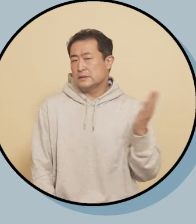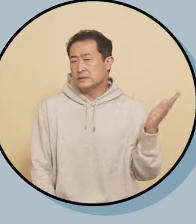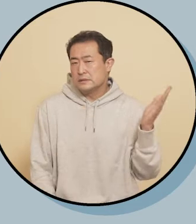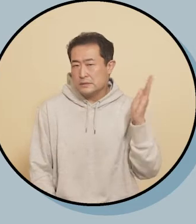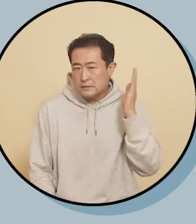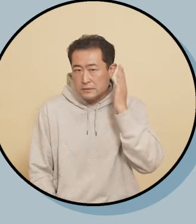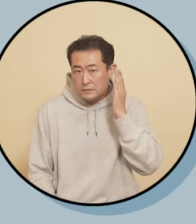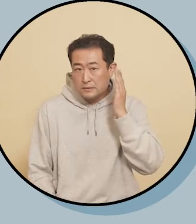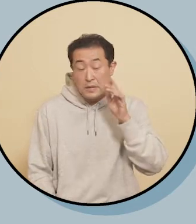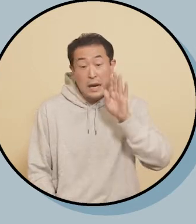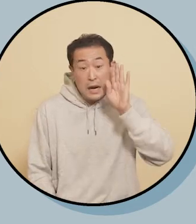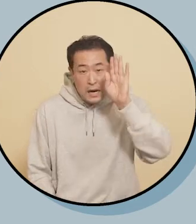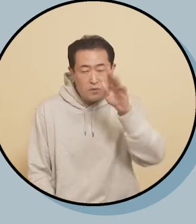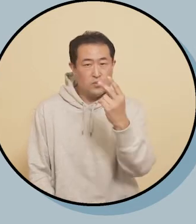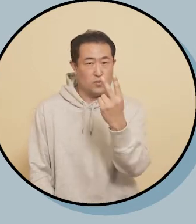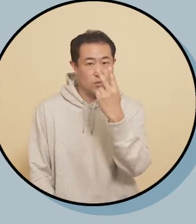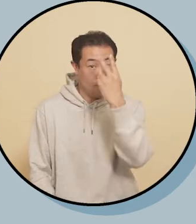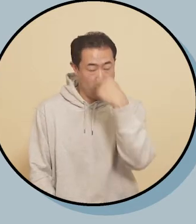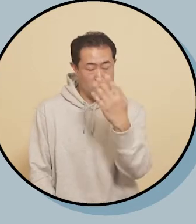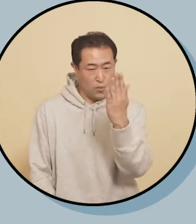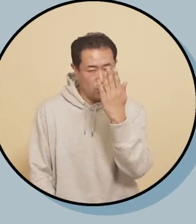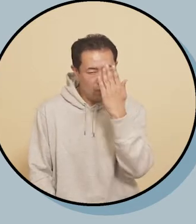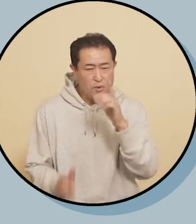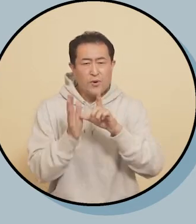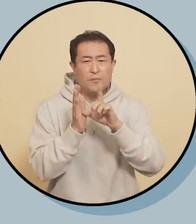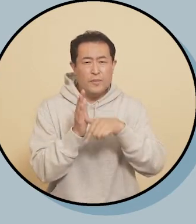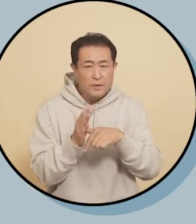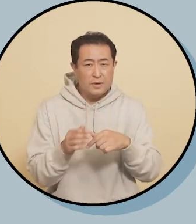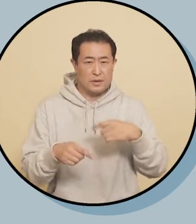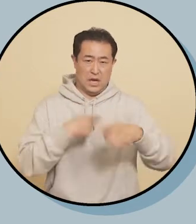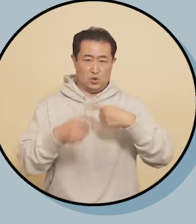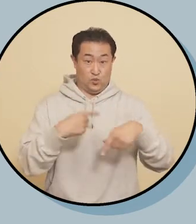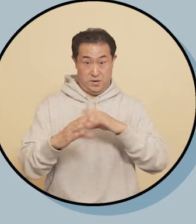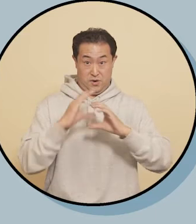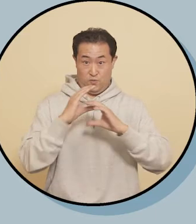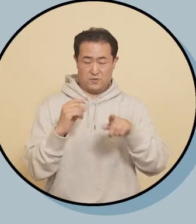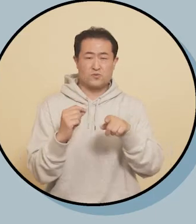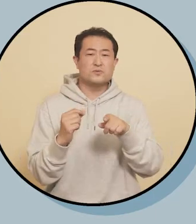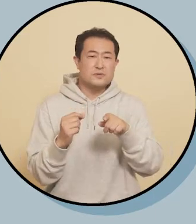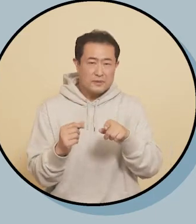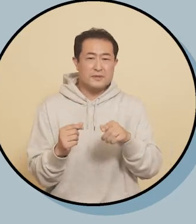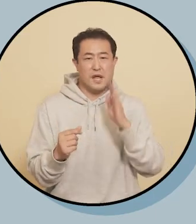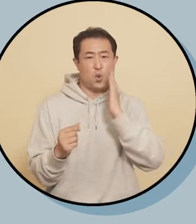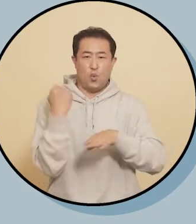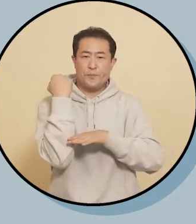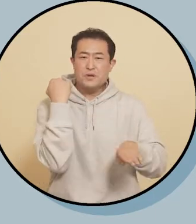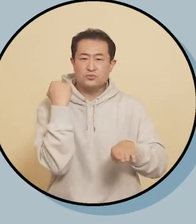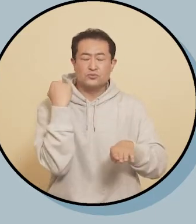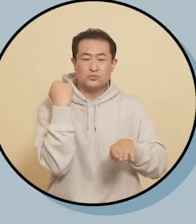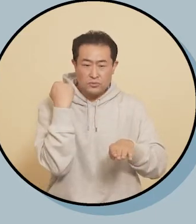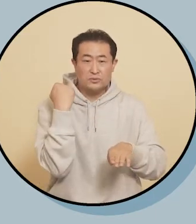で聴覚障害ろう者で手話をずっと使ってきた人がお持ちになってこう女神へ亡くなった場合は